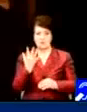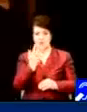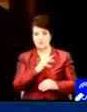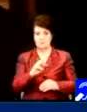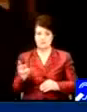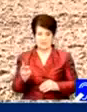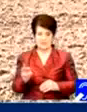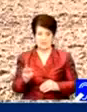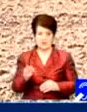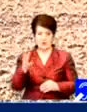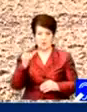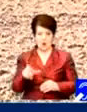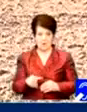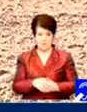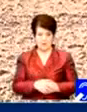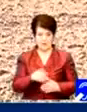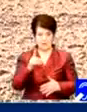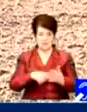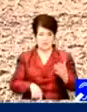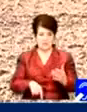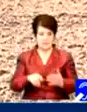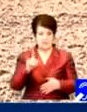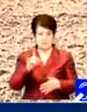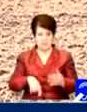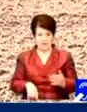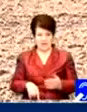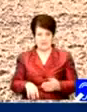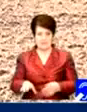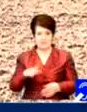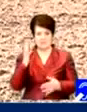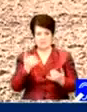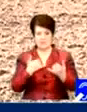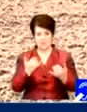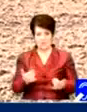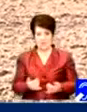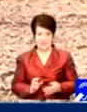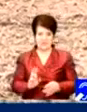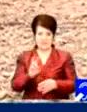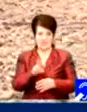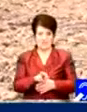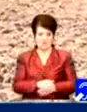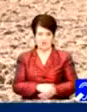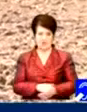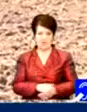de oameni. Cu nădejdea, cu speranța că li se va oferi trecerea